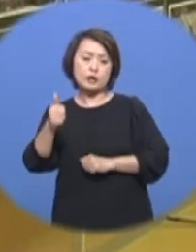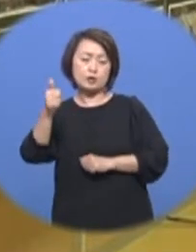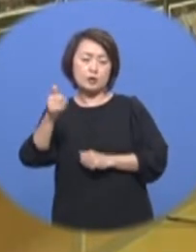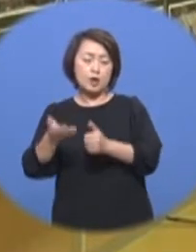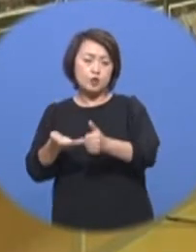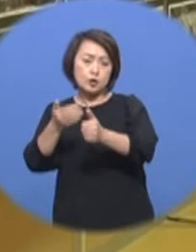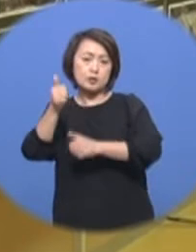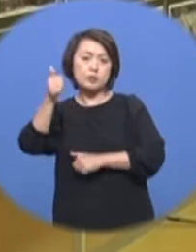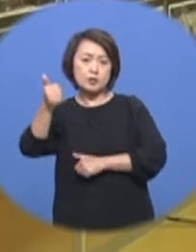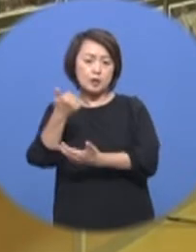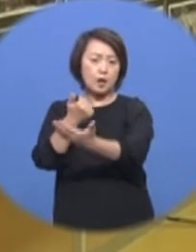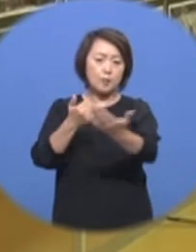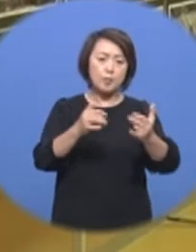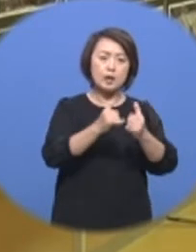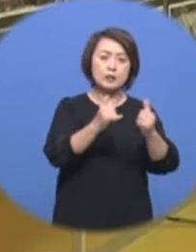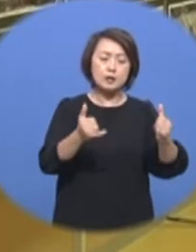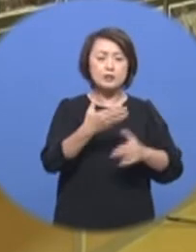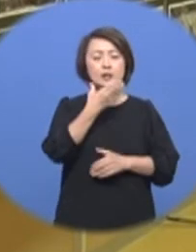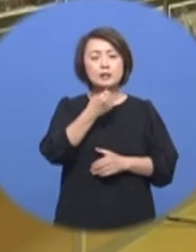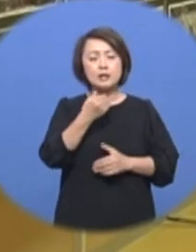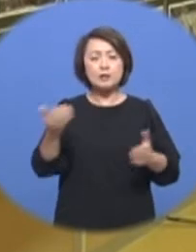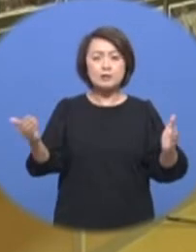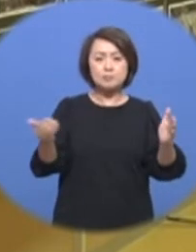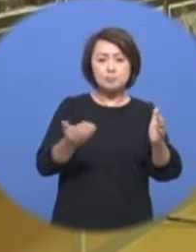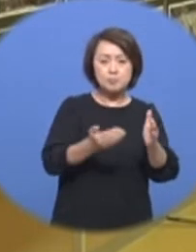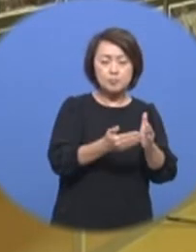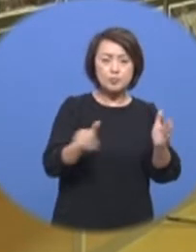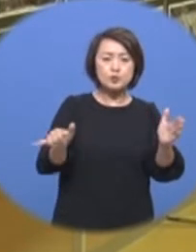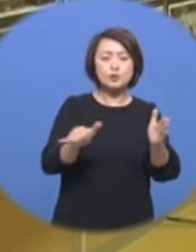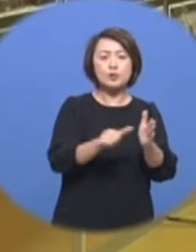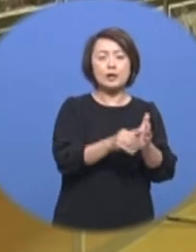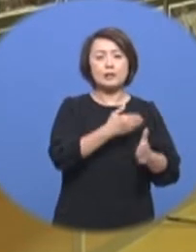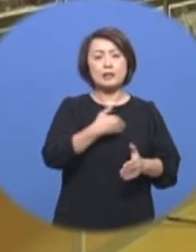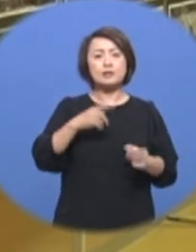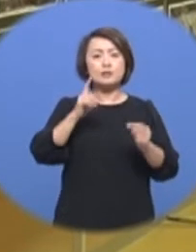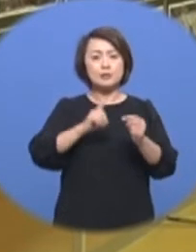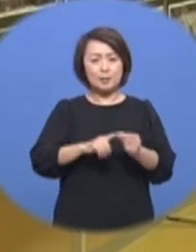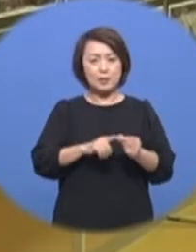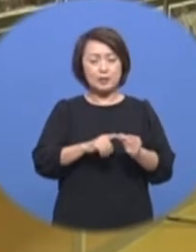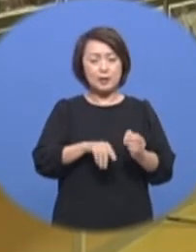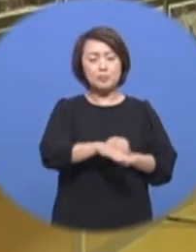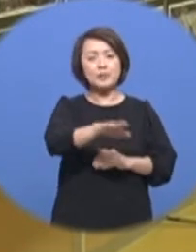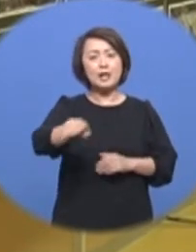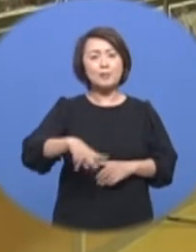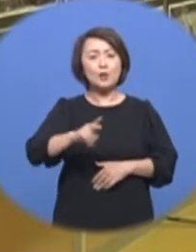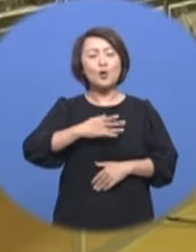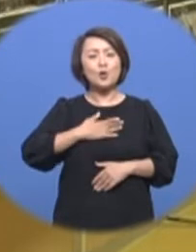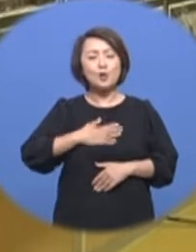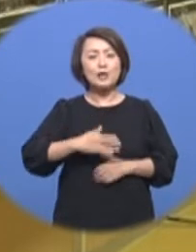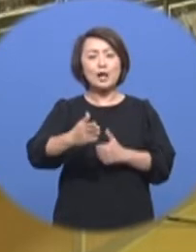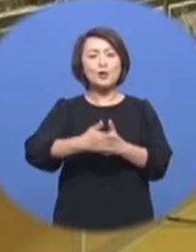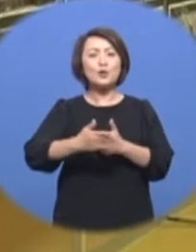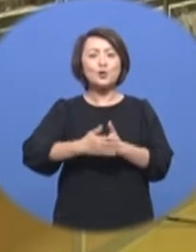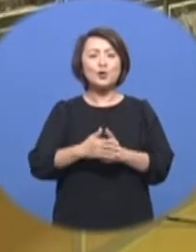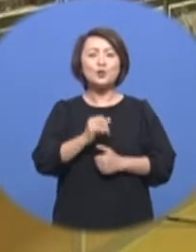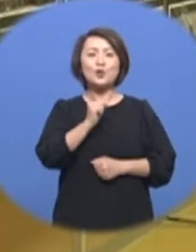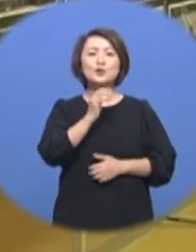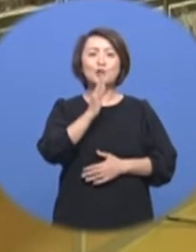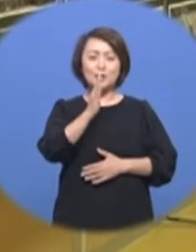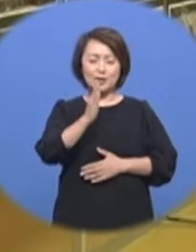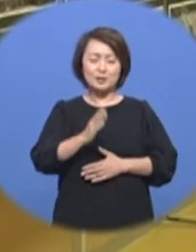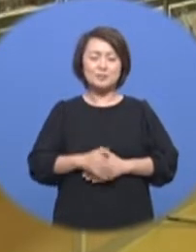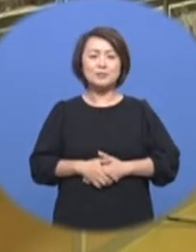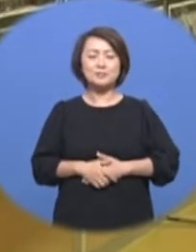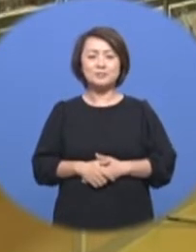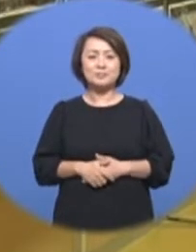周りの方も幸せな一生を過ごせるように、皆様一人一人のご理解とご協力のほどよろしくお願いいた